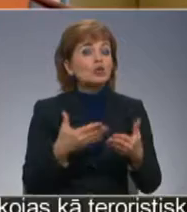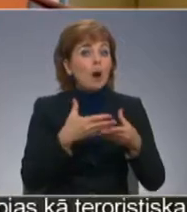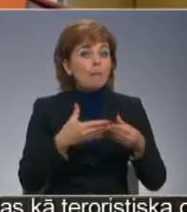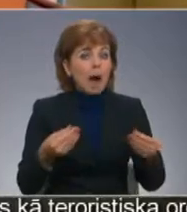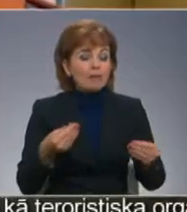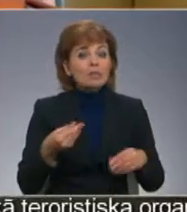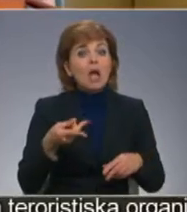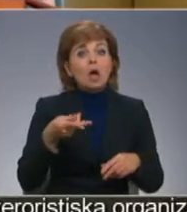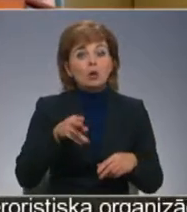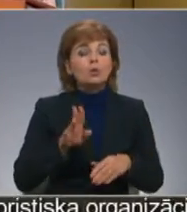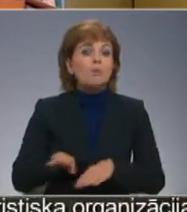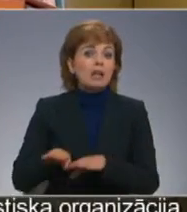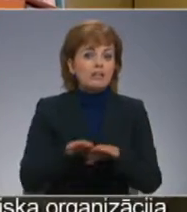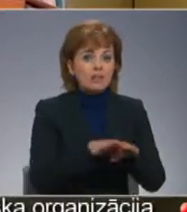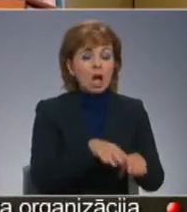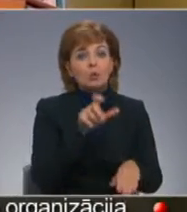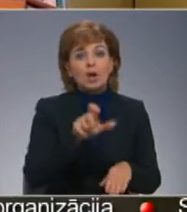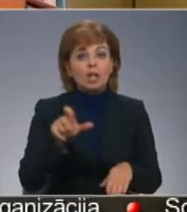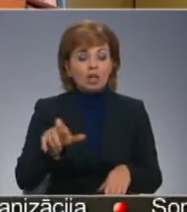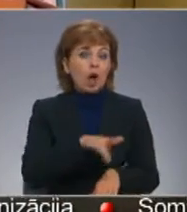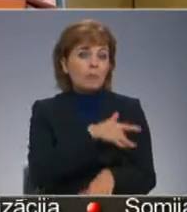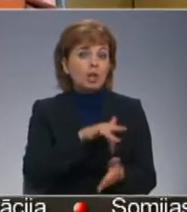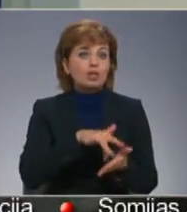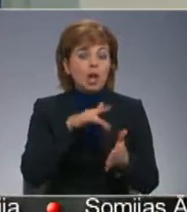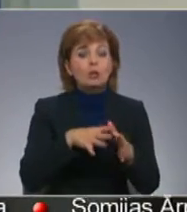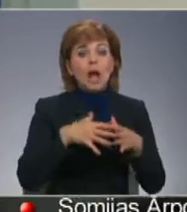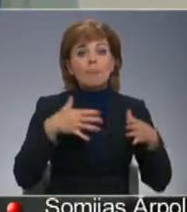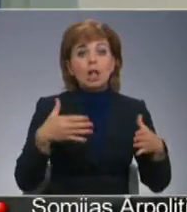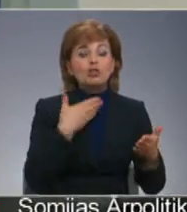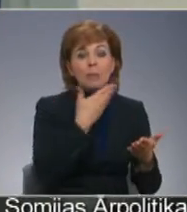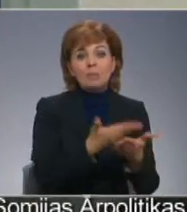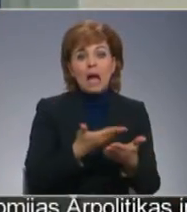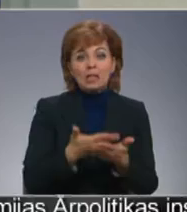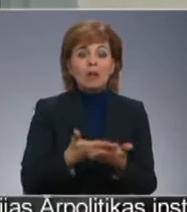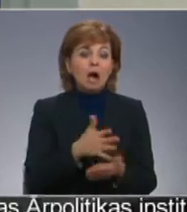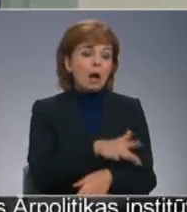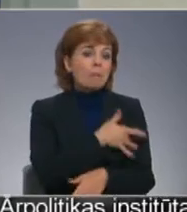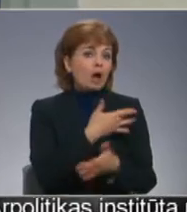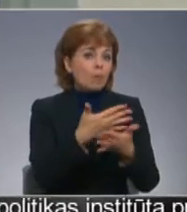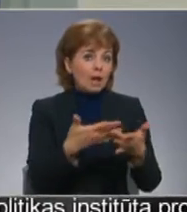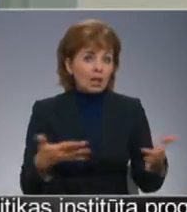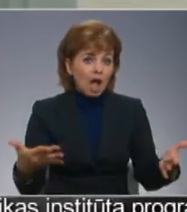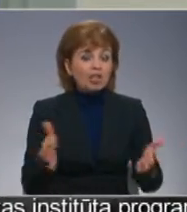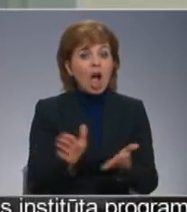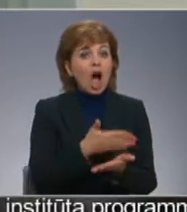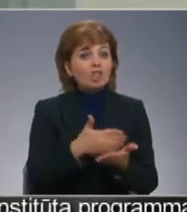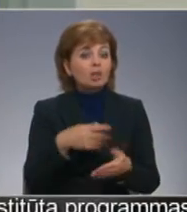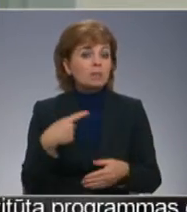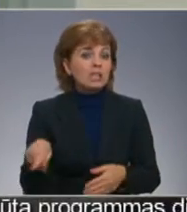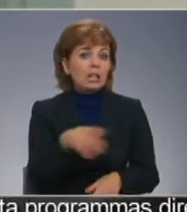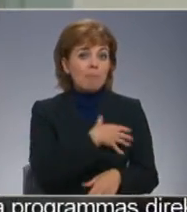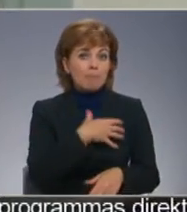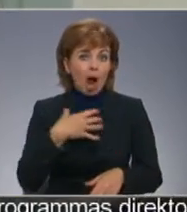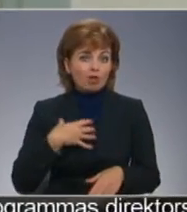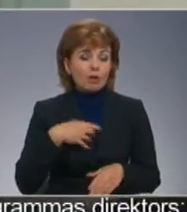tas kļūst par vienoto klientu apkalpošanas centru ar krietni plašāku piedāvāto pakalpojumu klāstu. Atšķirībā no citām pašvaldībām pēc